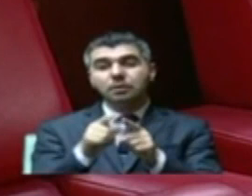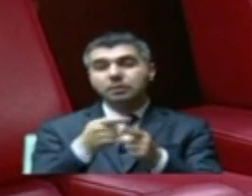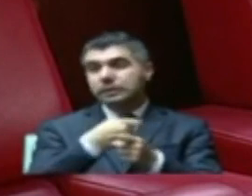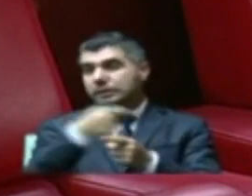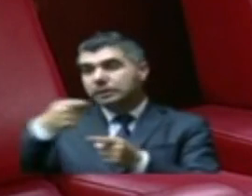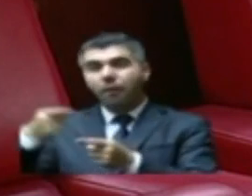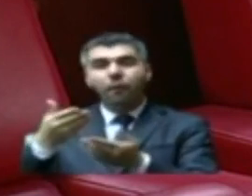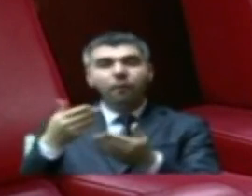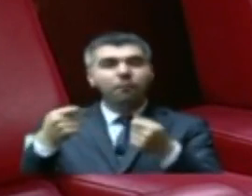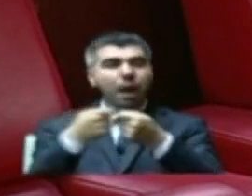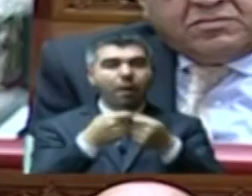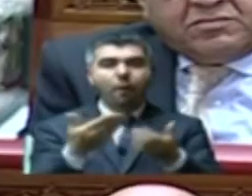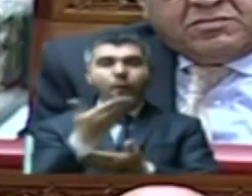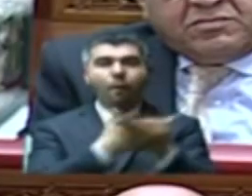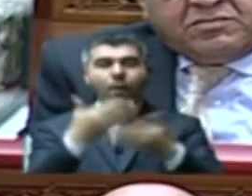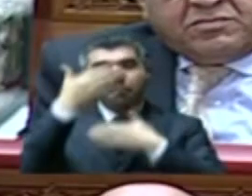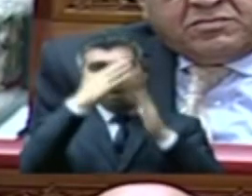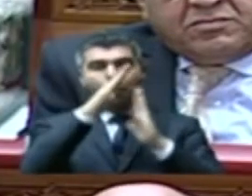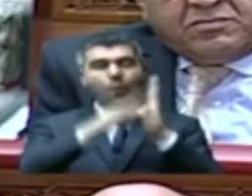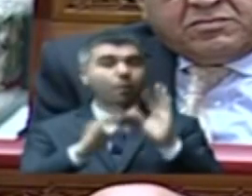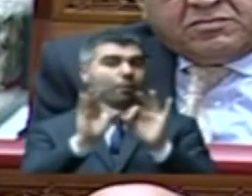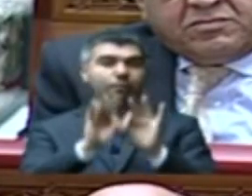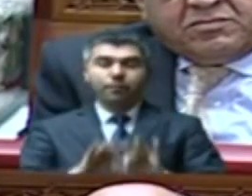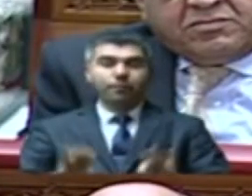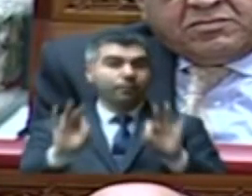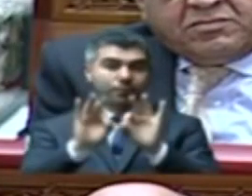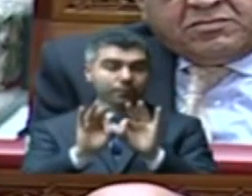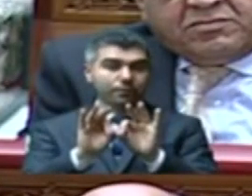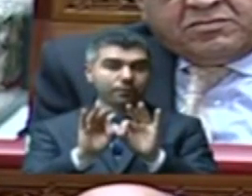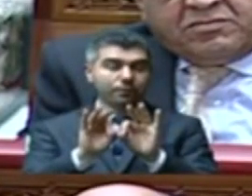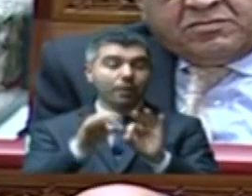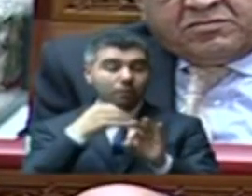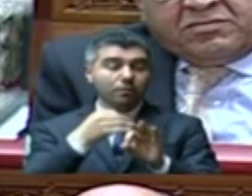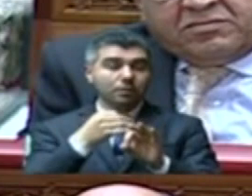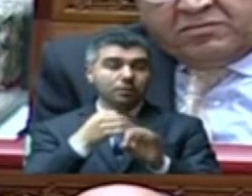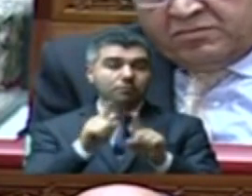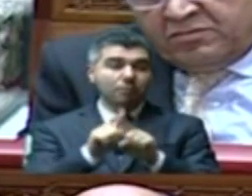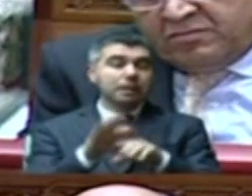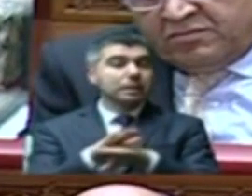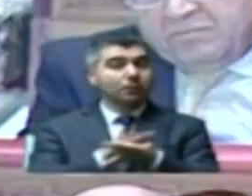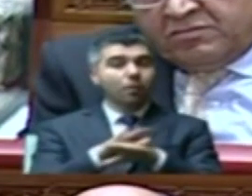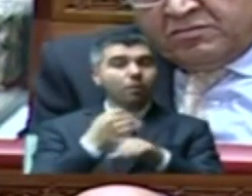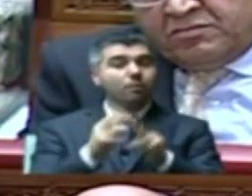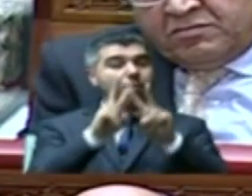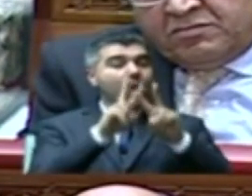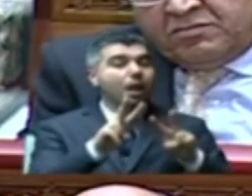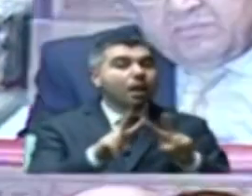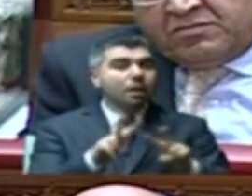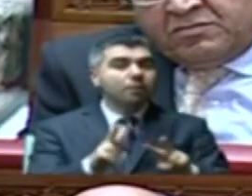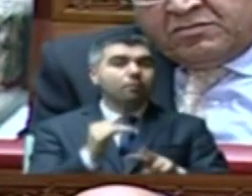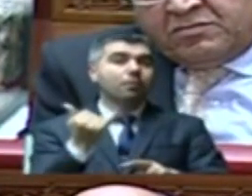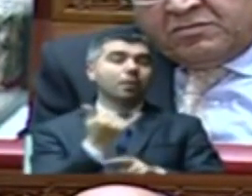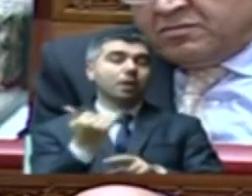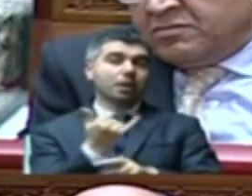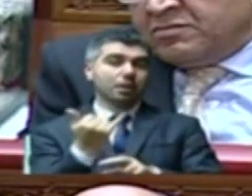الجهات، بلا ما نتكلم على نقطة أساسية خاص السيد الوزير ديروا فيها واحد المجهود كبير ديال المراقبة، هو